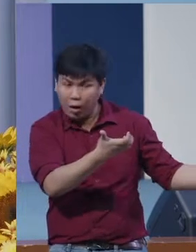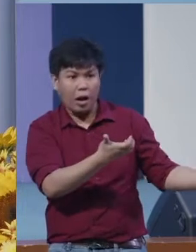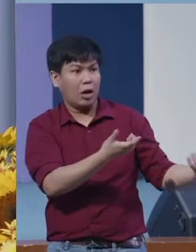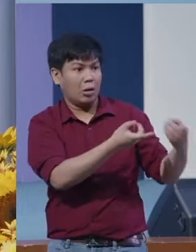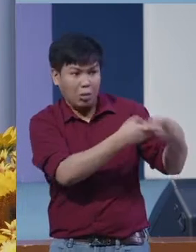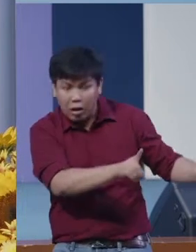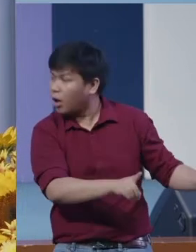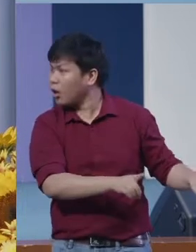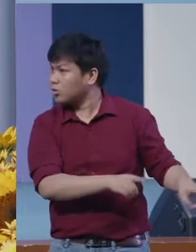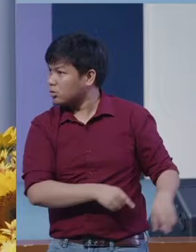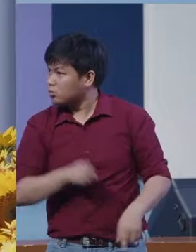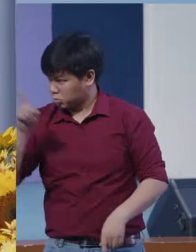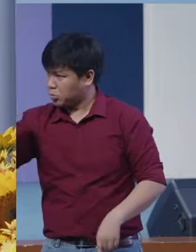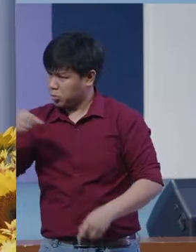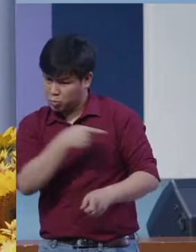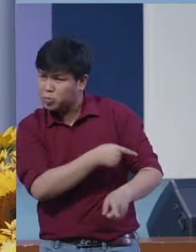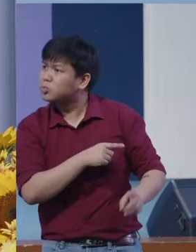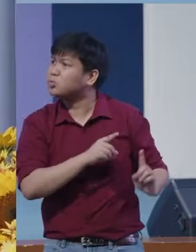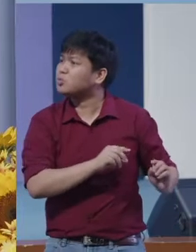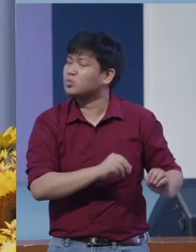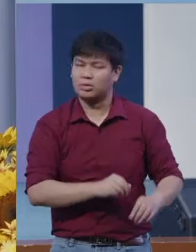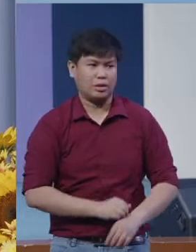Naku, pastor, gawin niyo ng paraan.